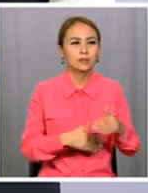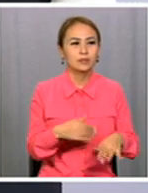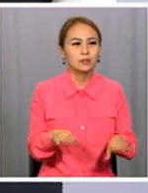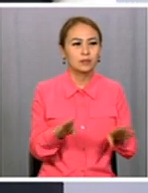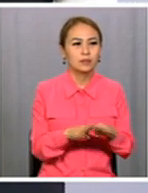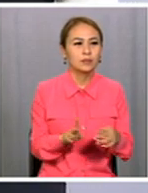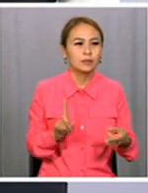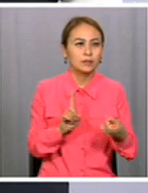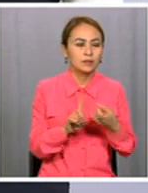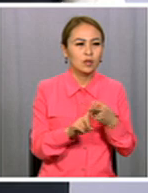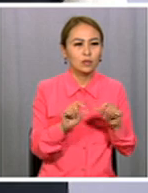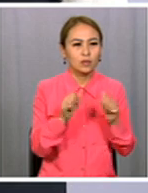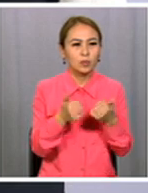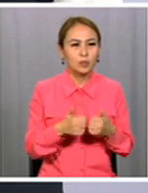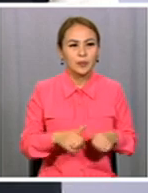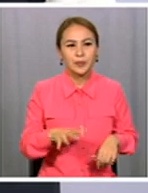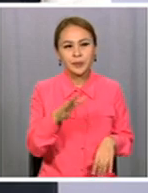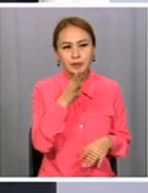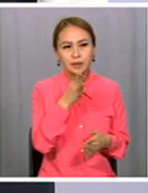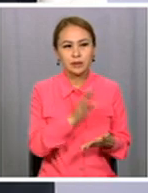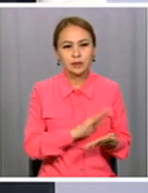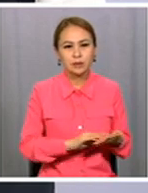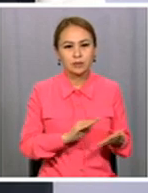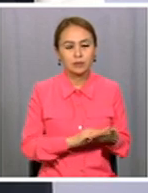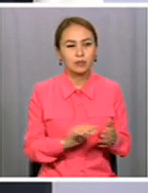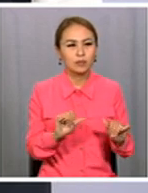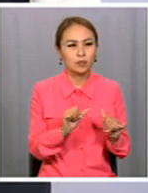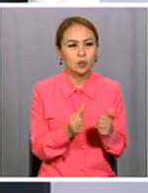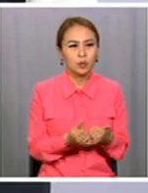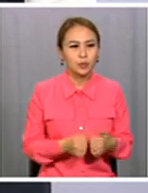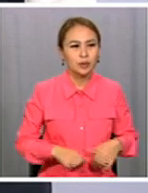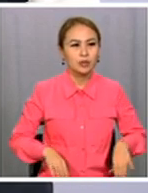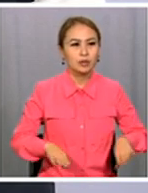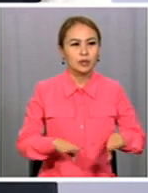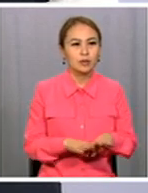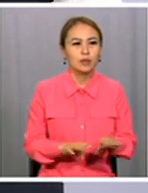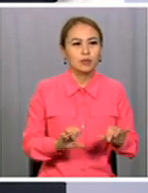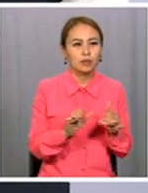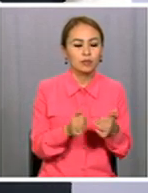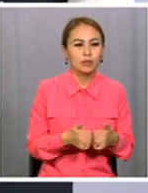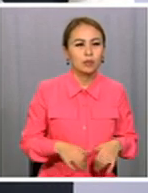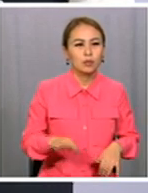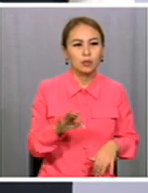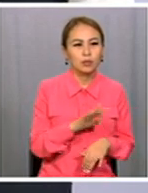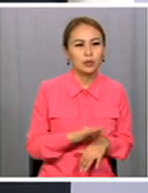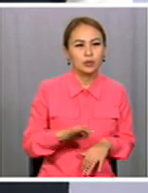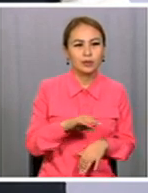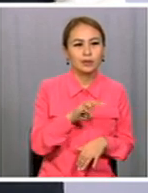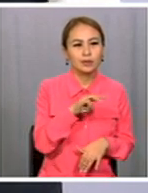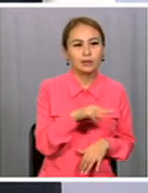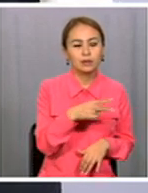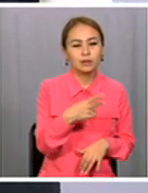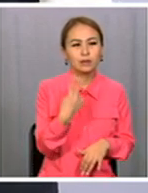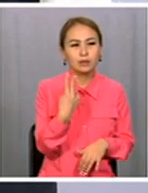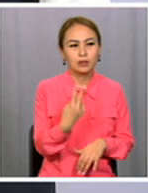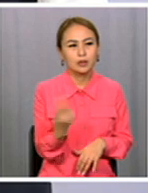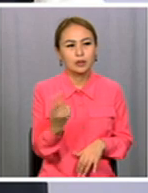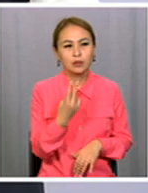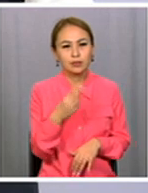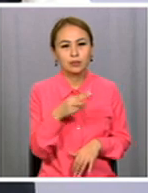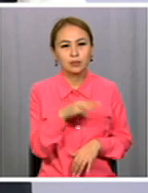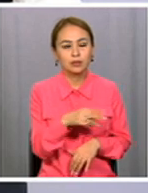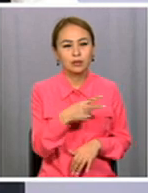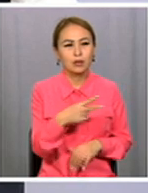тәуелділігін формуламен жазыңыз. Сонымен қатар формула бойынша бірінші Т тең 2 болған жағдайдағы, және екінші